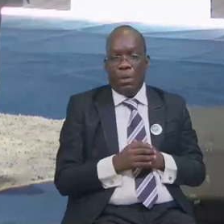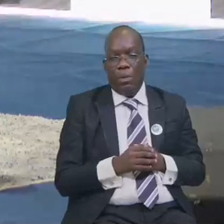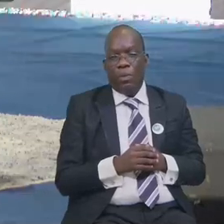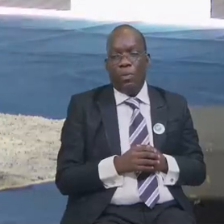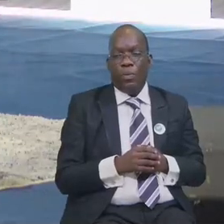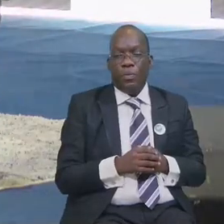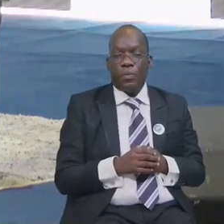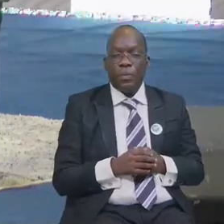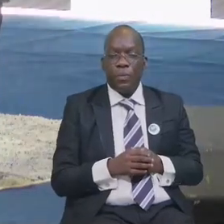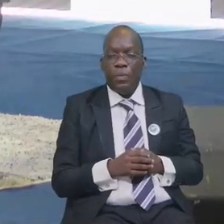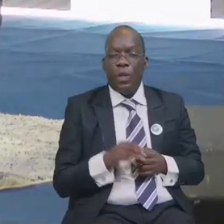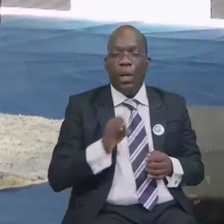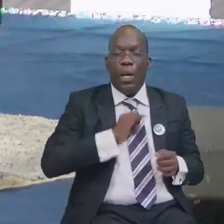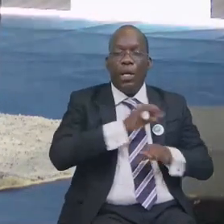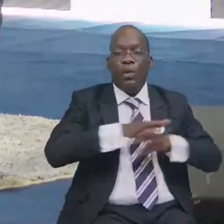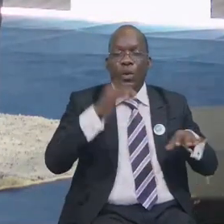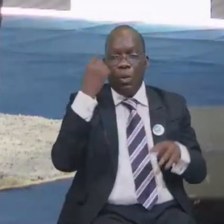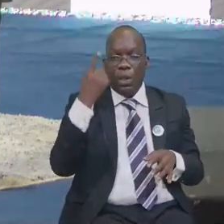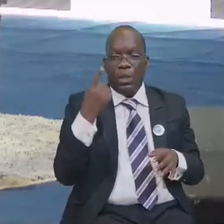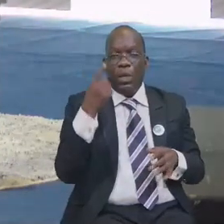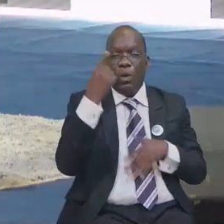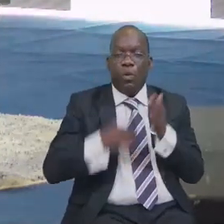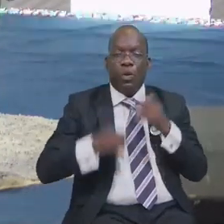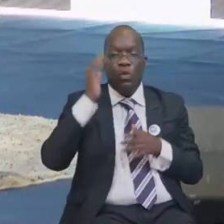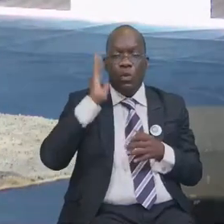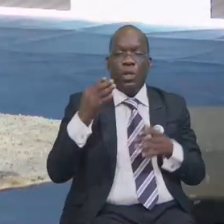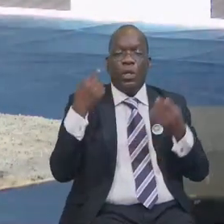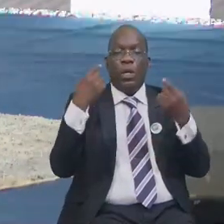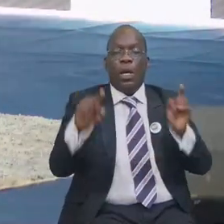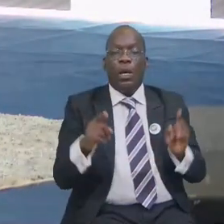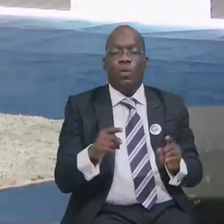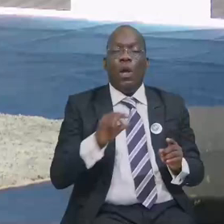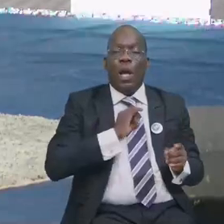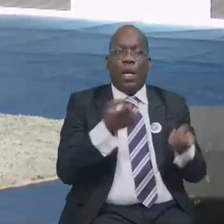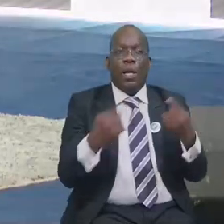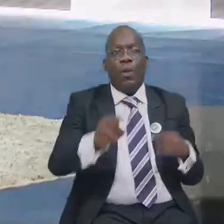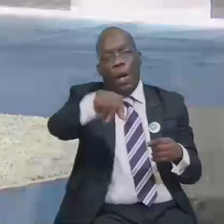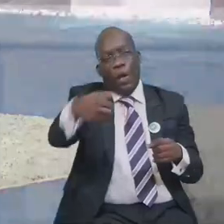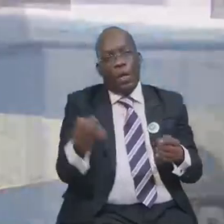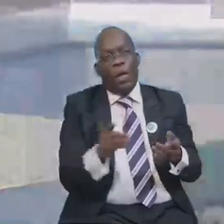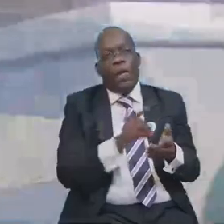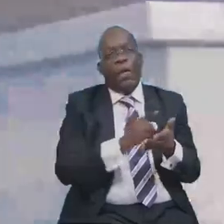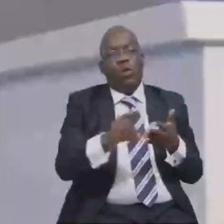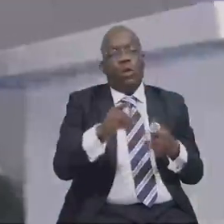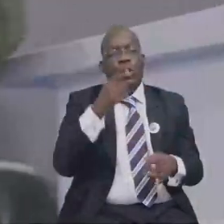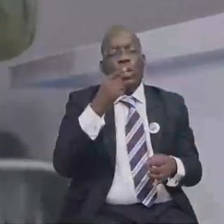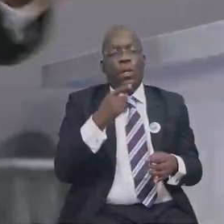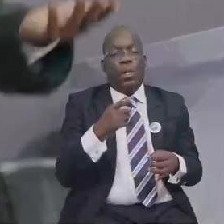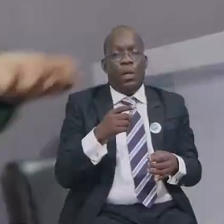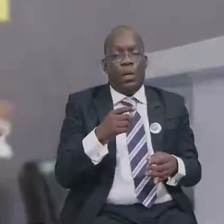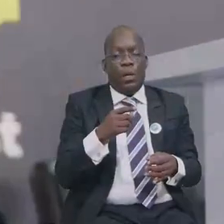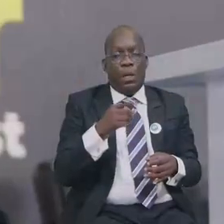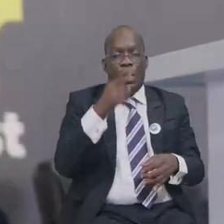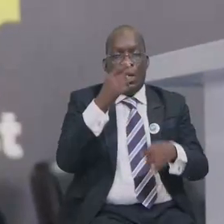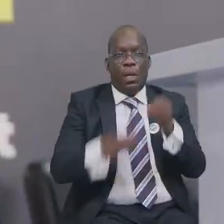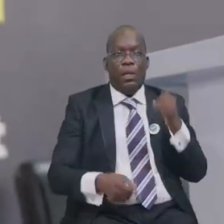Je n'avais pas compris ce qui allait se passer. J'étais revenu le week-end suivant, parce que j'étais toujours professeur à l'université. Je ne pouvais